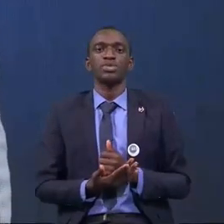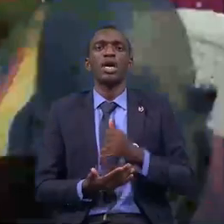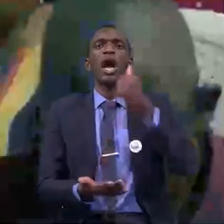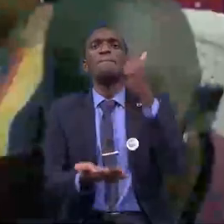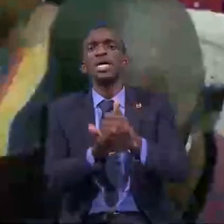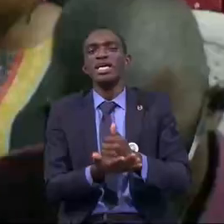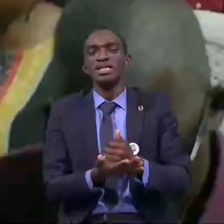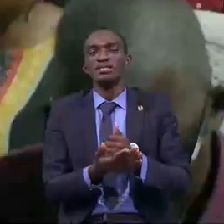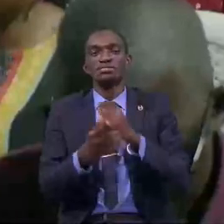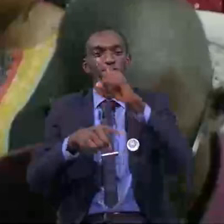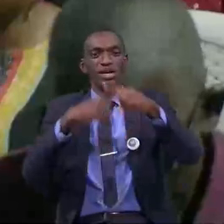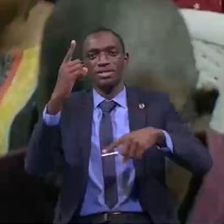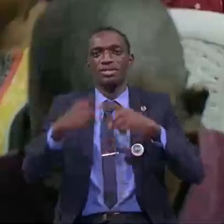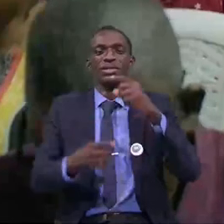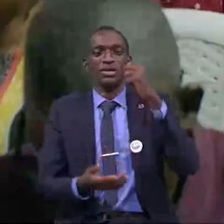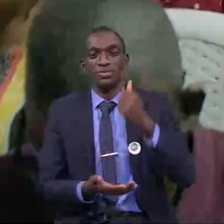Amen.